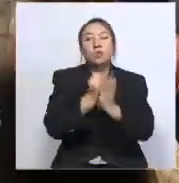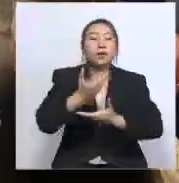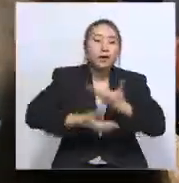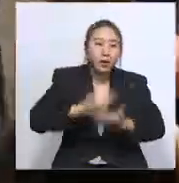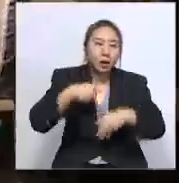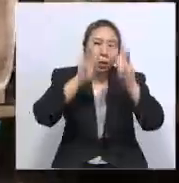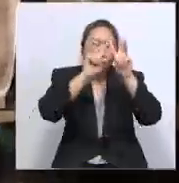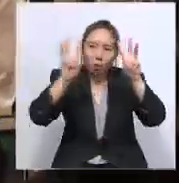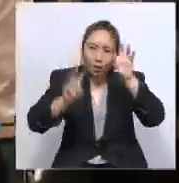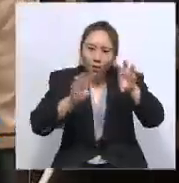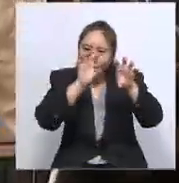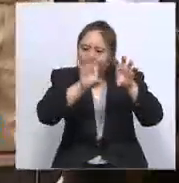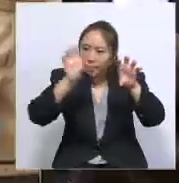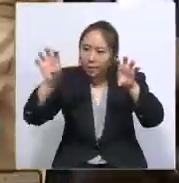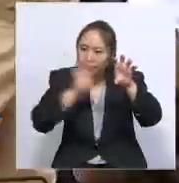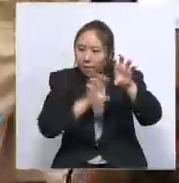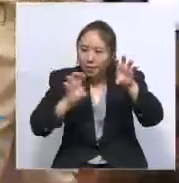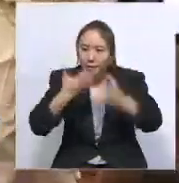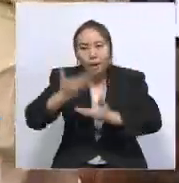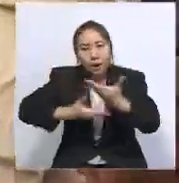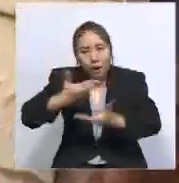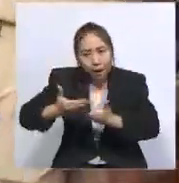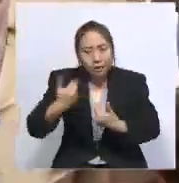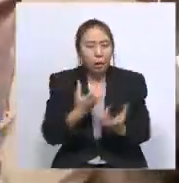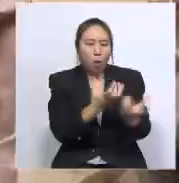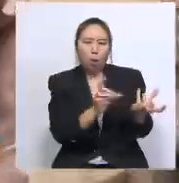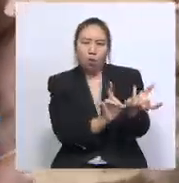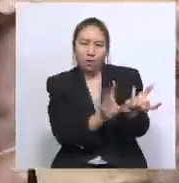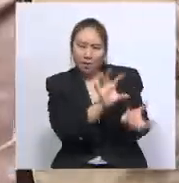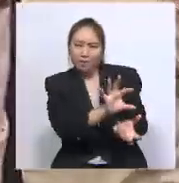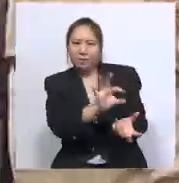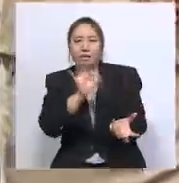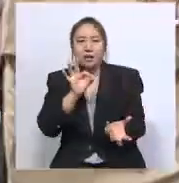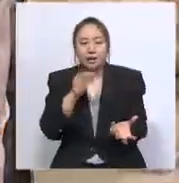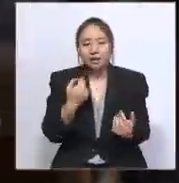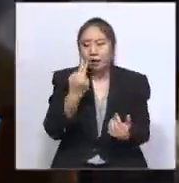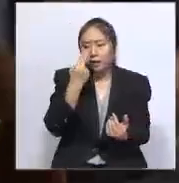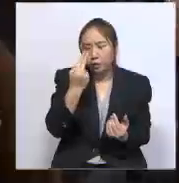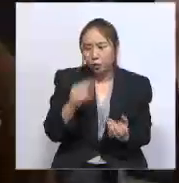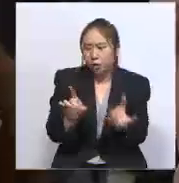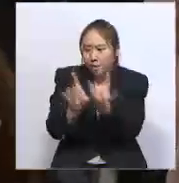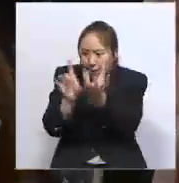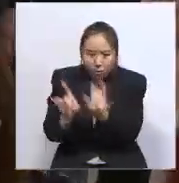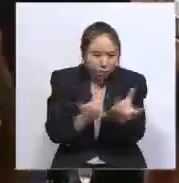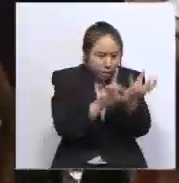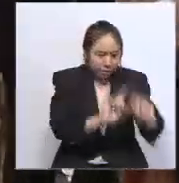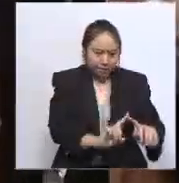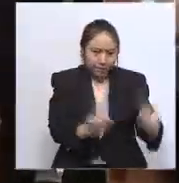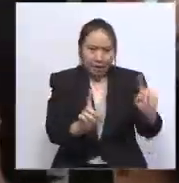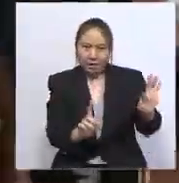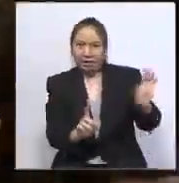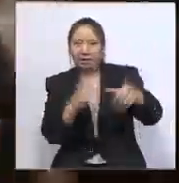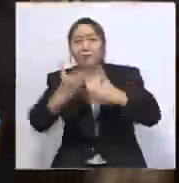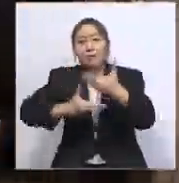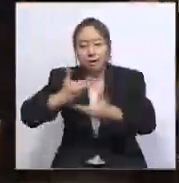ไลน์หาสินค้าที่มีคุณภาพพร้อมกับให้ค้นหาศักยภาพที่มีความแตกต่างของแต่ละพื้นที่มาเป็นจุดขายนำมาขย